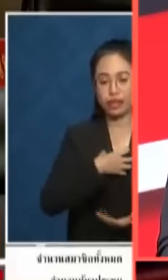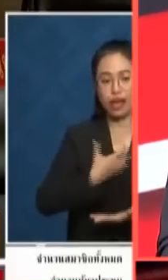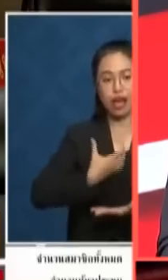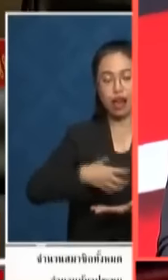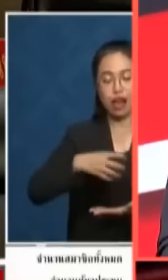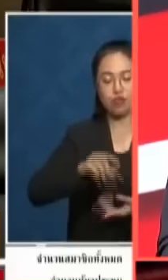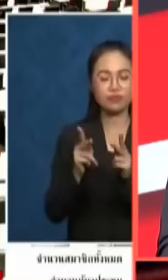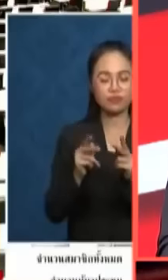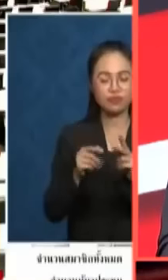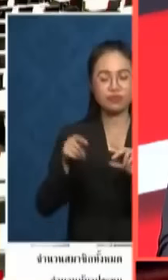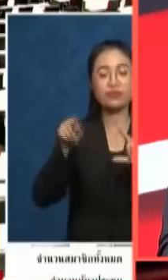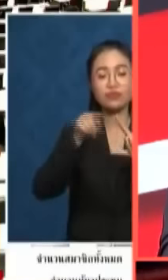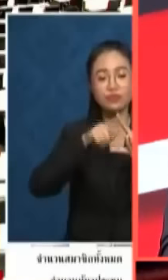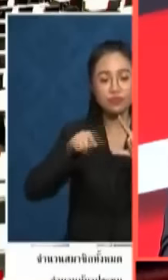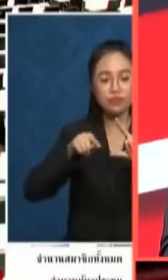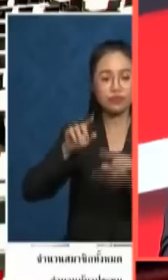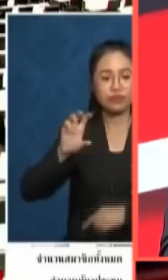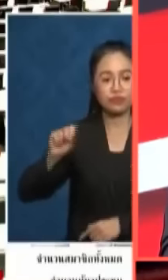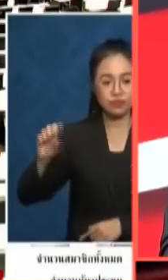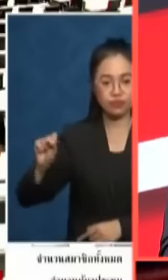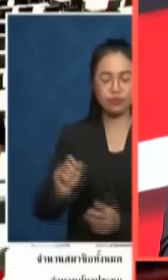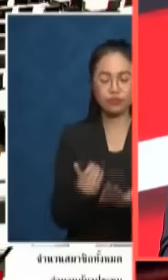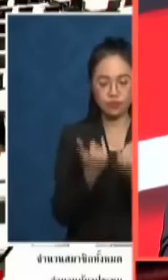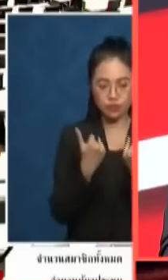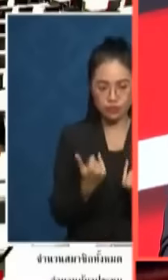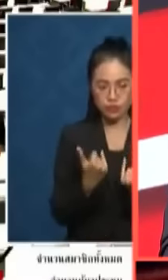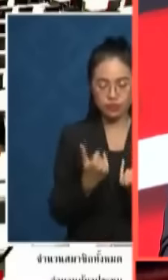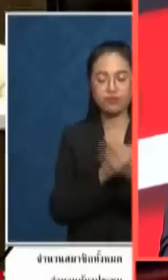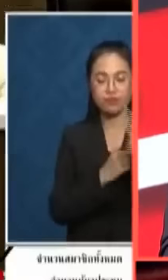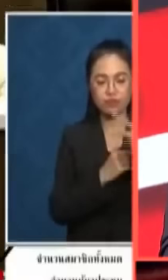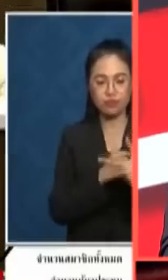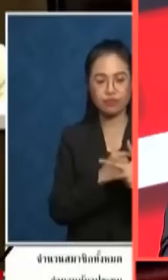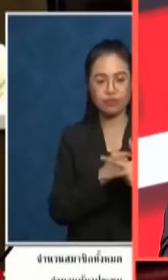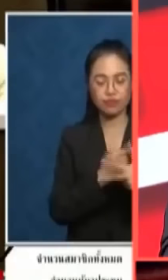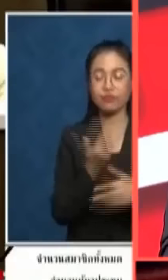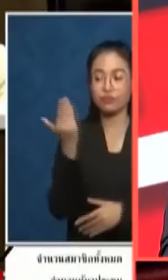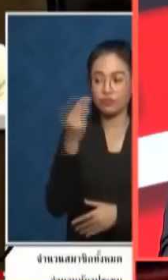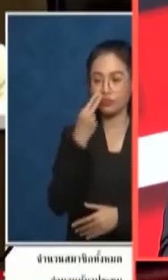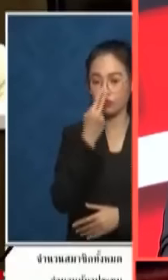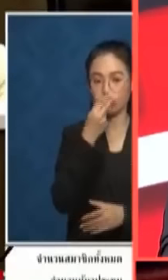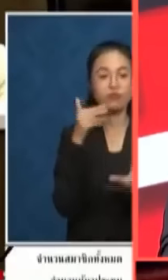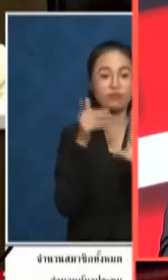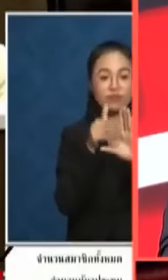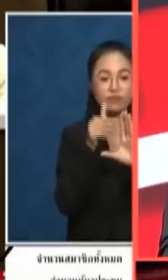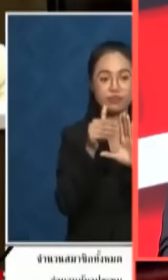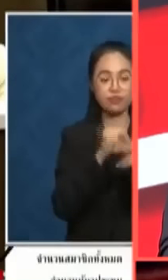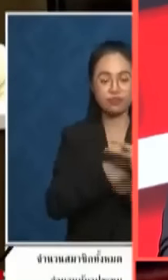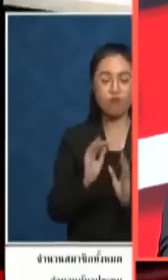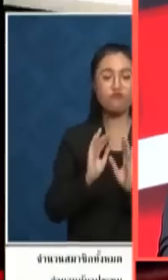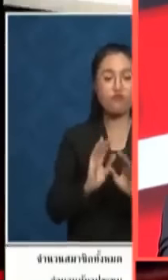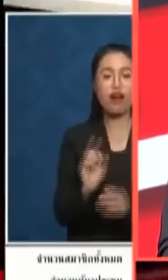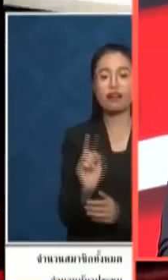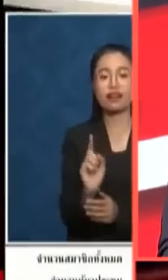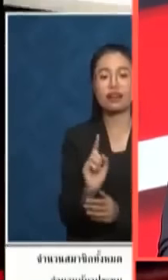แต่ปรากฏว่าทุกวันนี้ฝ่ายค้านเขามองแบบนี้ว่าเวลาตั้งคำถามไม่ว่าประเด็นไหนไม่มีรัฐมนตรีรัฐบาลสักคนเลยนั่งในสภ